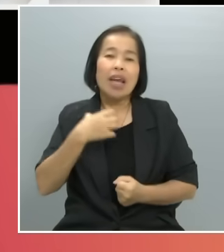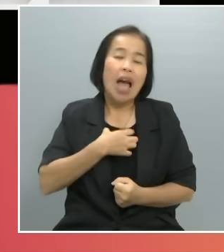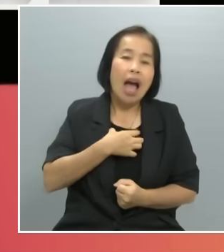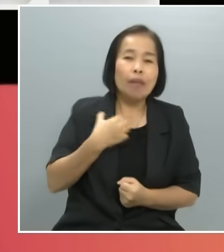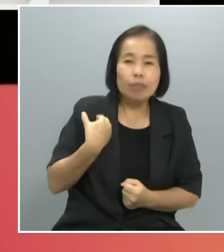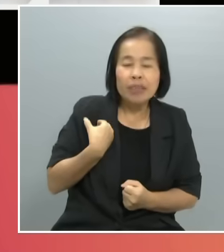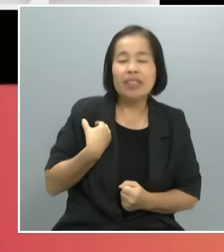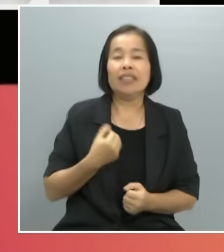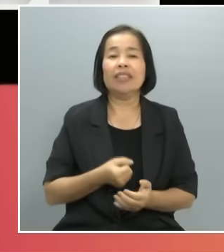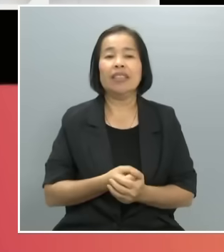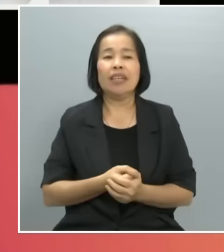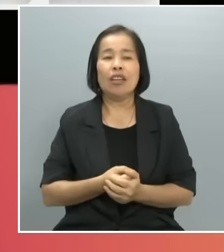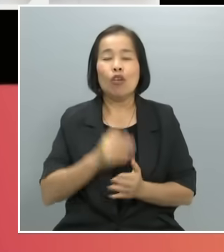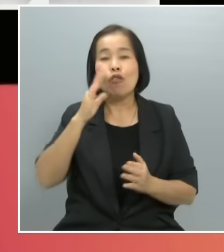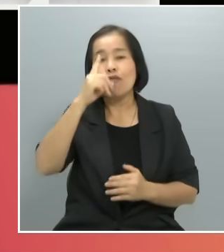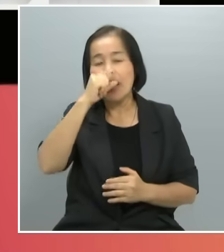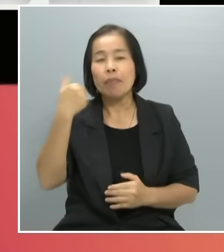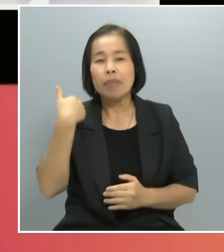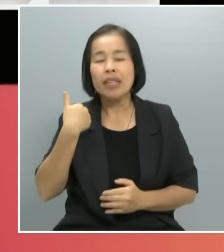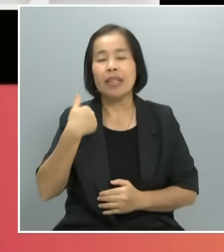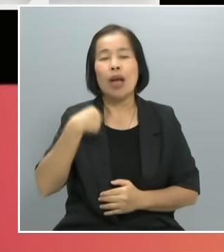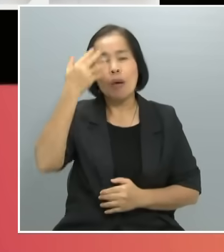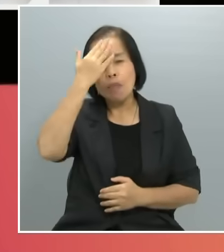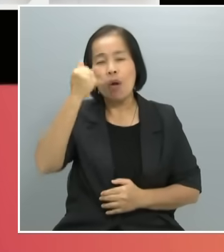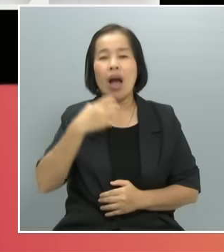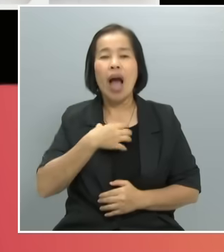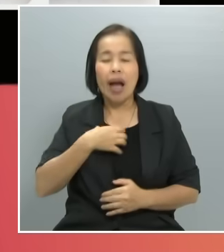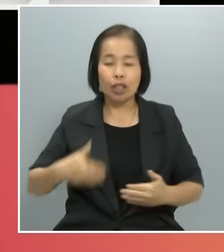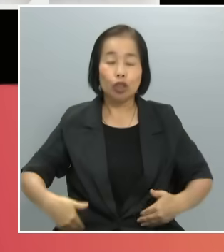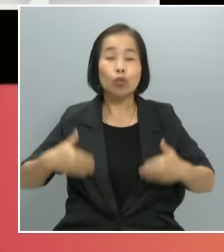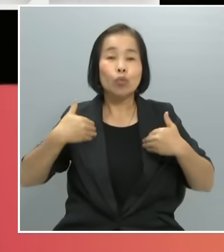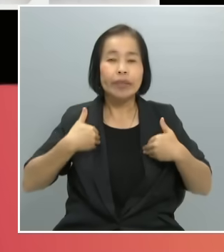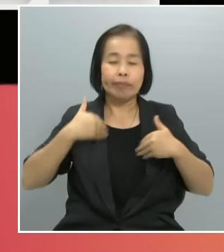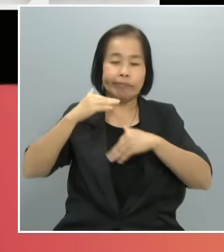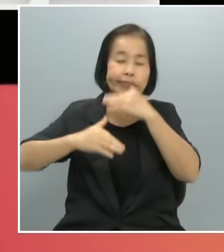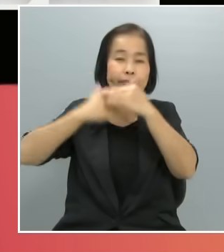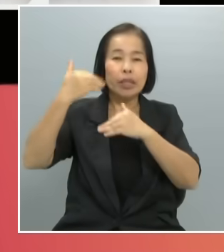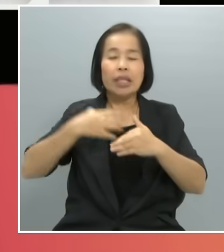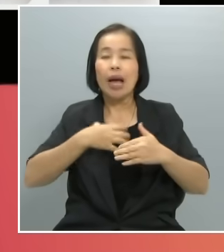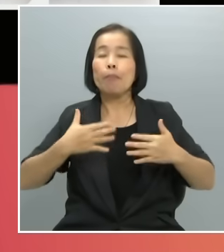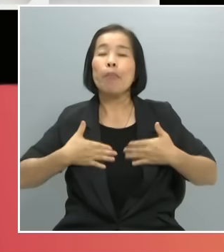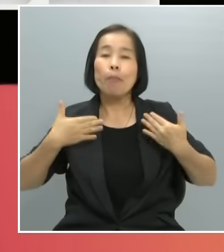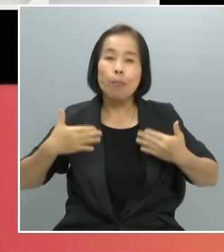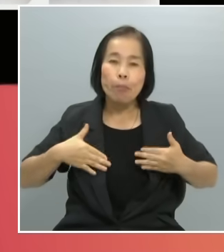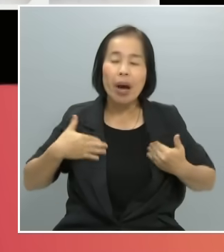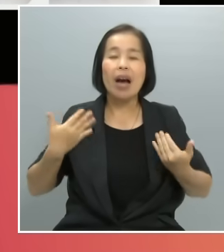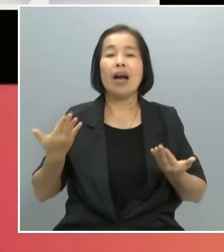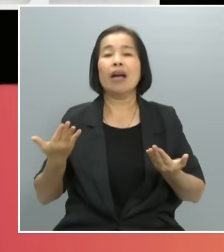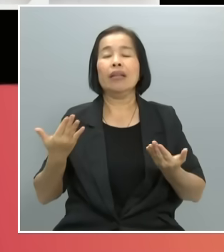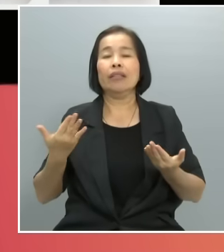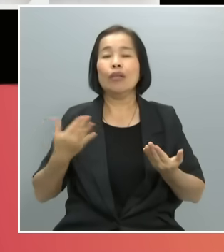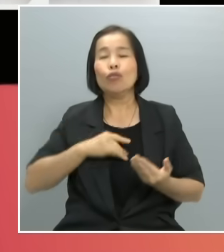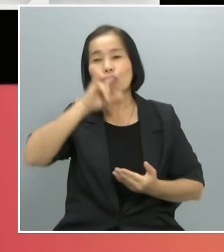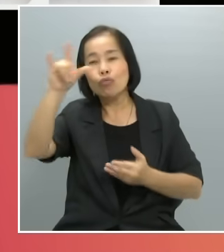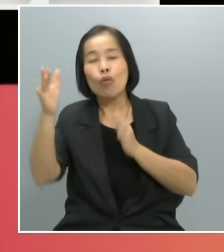จะมีสามีเป็นคนฝรั่งเพราะเขาก็มองว่าเขาก็อยากจะมีชีวิตที่สบายเหมือนกับว่าไปดูแลสามีแล้วก็ส